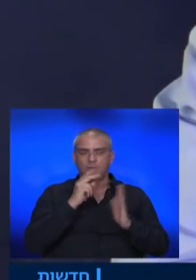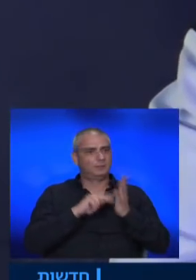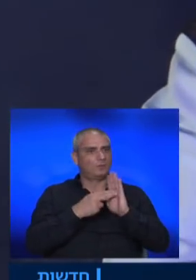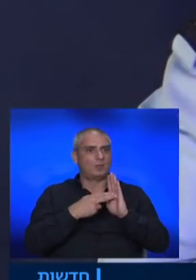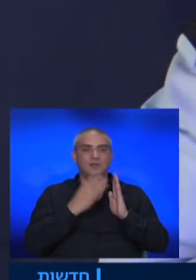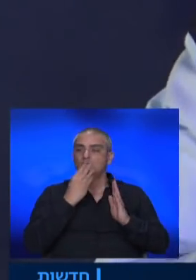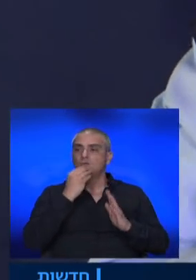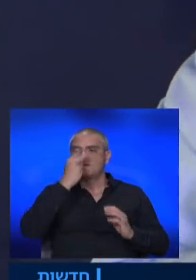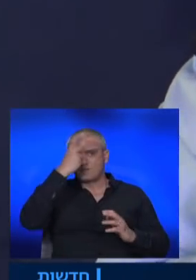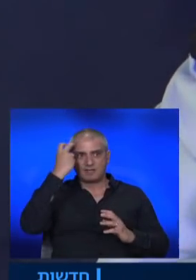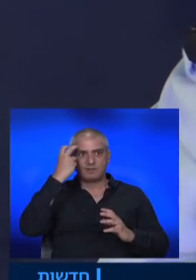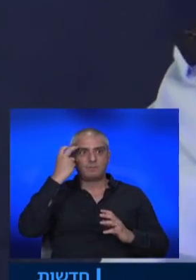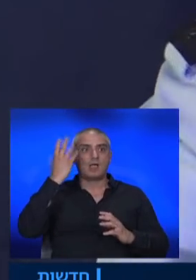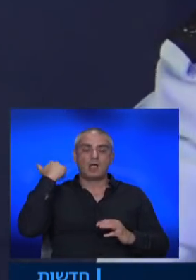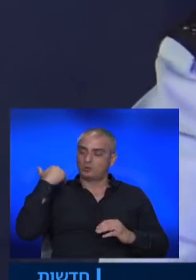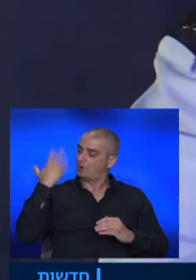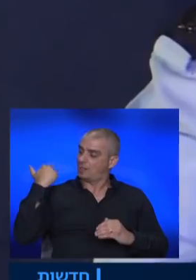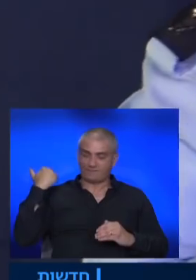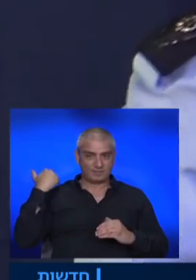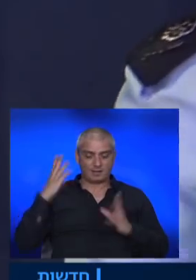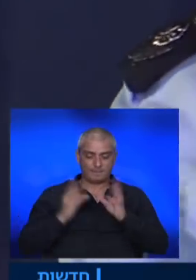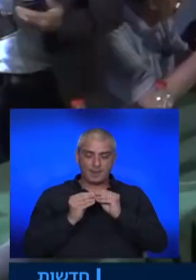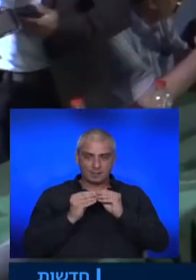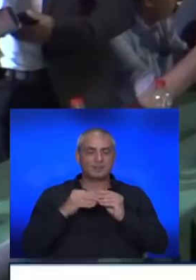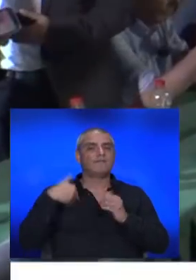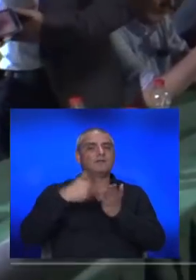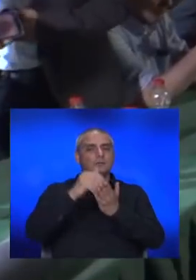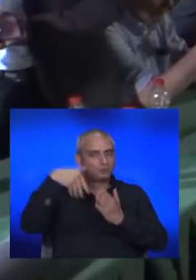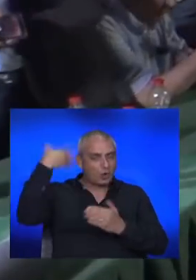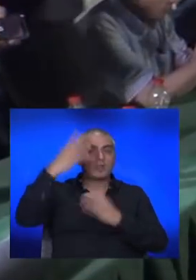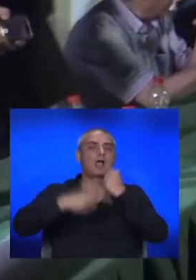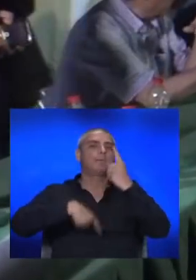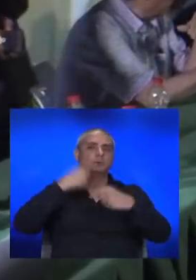היו פה לפני ביחד, ויהיו פה עוד הרבה הרבה ביחד, עוד הרבה הרבה שנים.